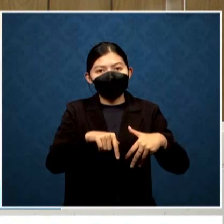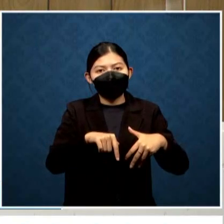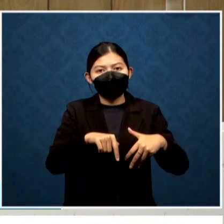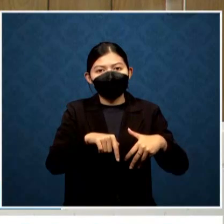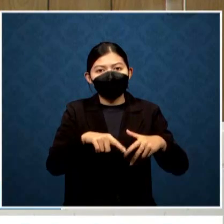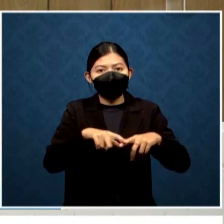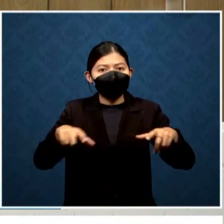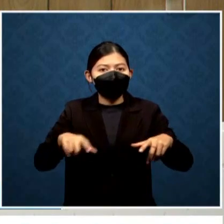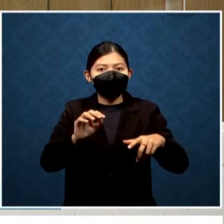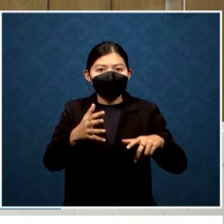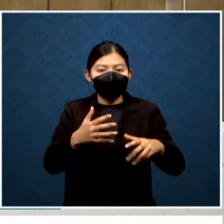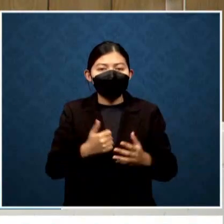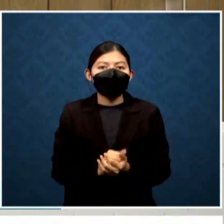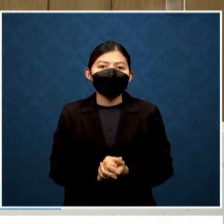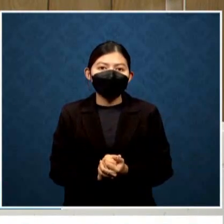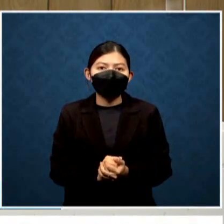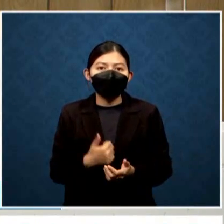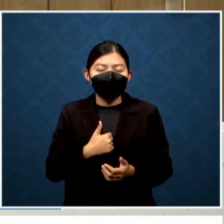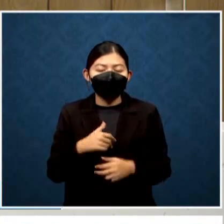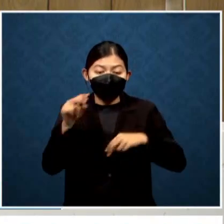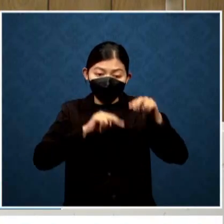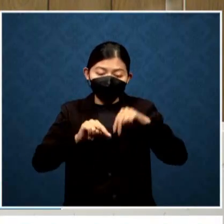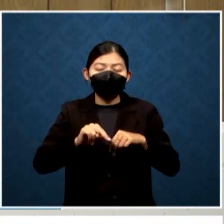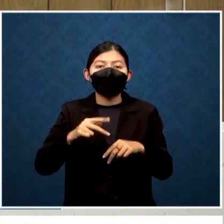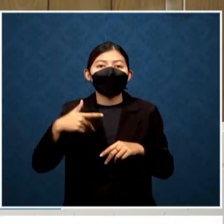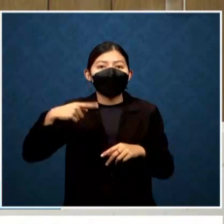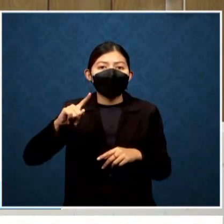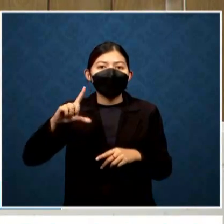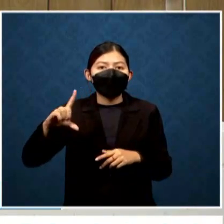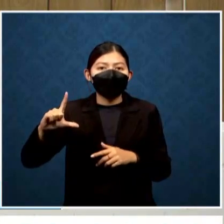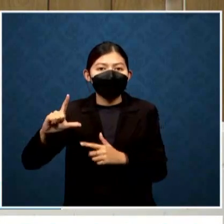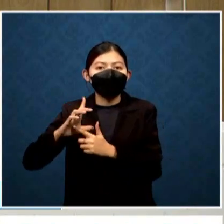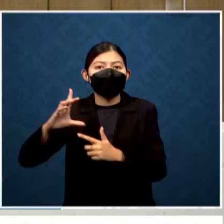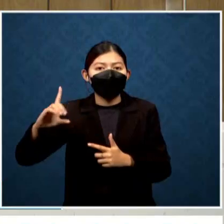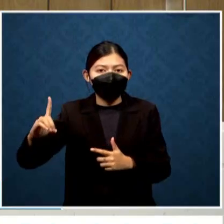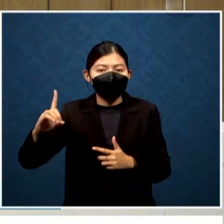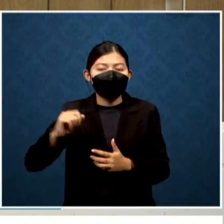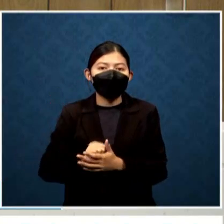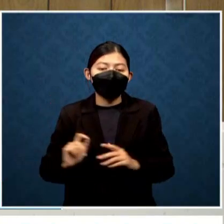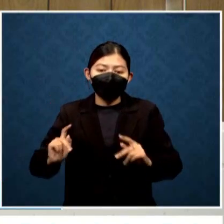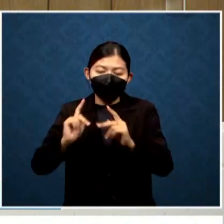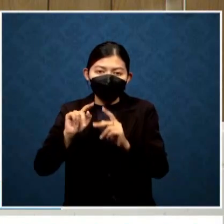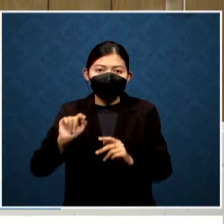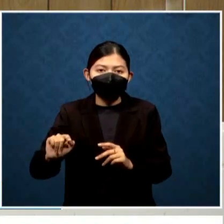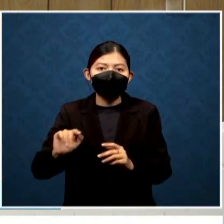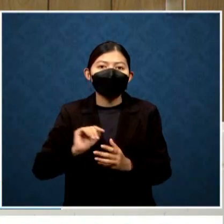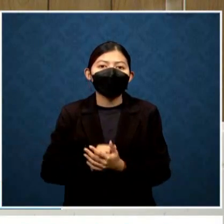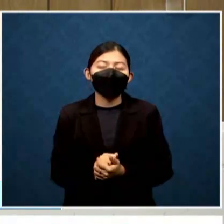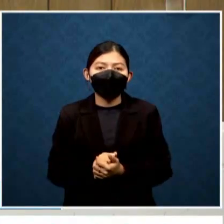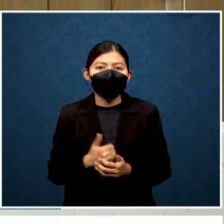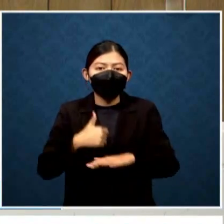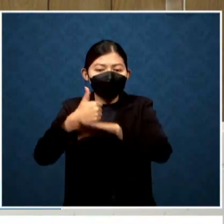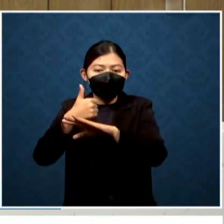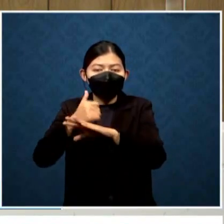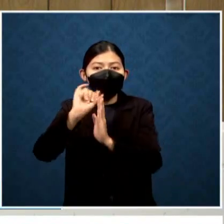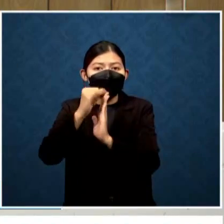มบังคับบัญชาท่านปลัดกระทรวงท่านปลัดกระทรวงโดยนั้นก็จะบังคับบัญชาท่านผู้ราชการจังหวัด